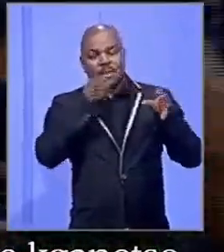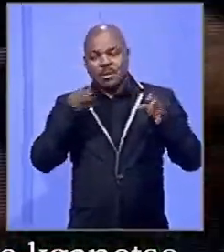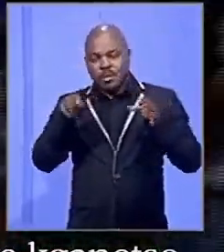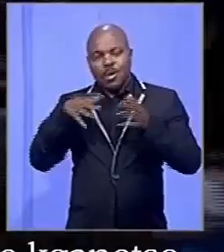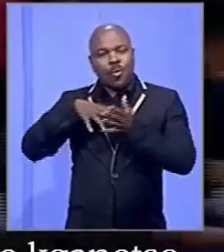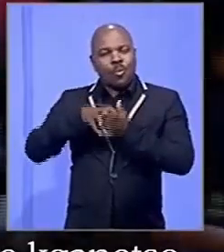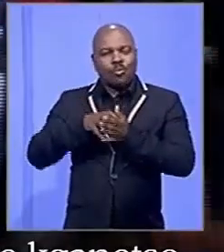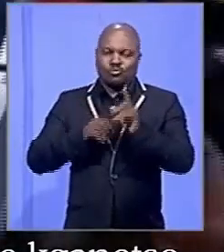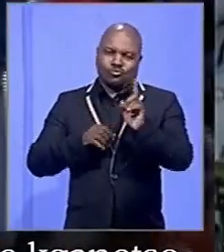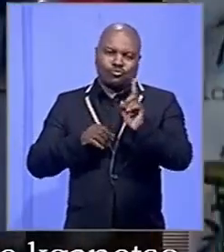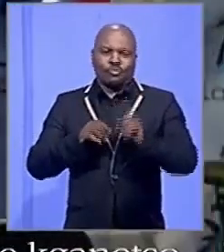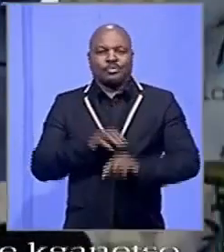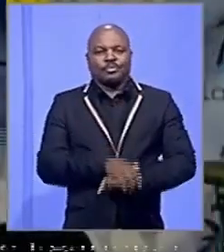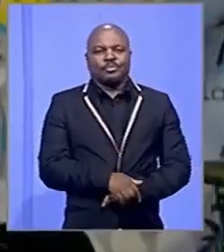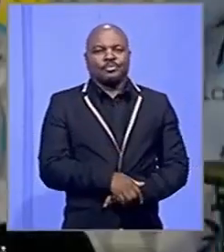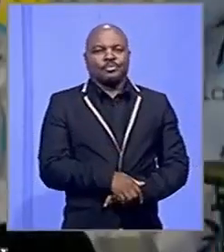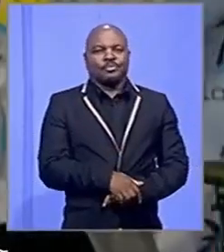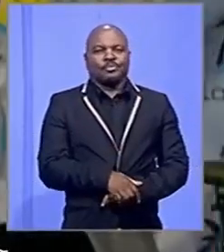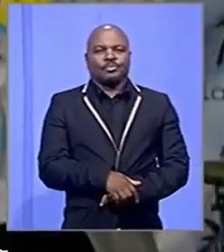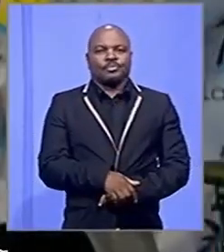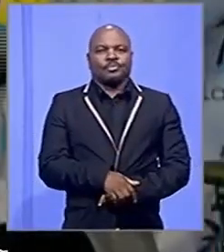kganetso.